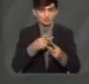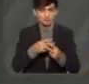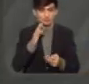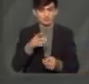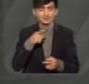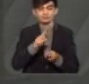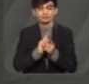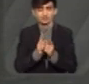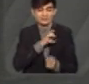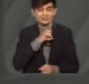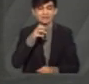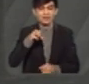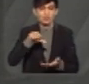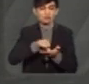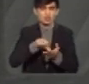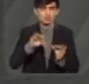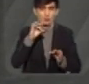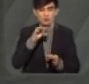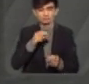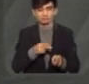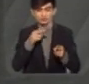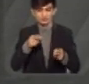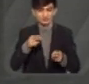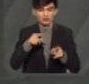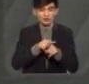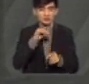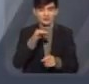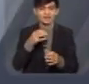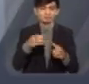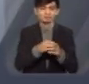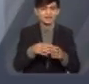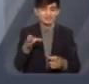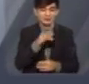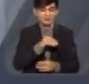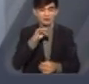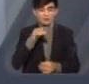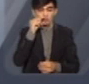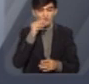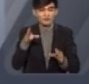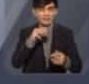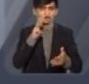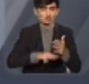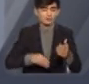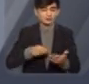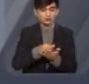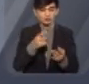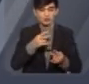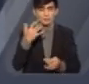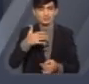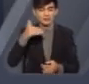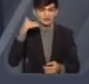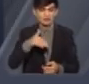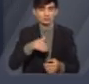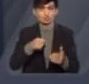вменяли статьи за участие в террористических организациях и их пропаганду. Все мужчины должны оплатить штраф в размере от 50